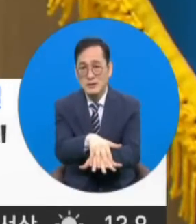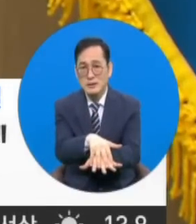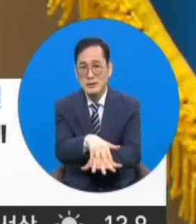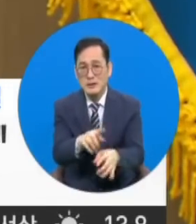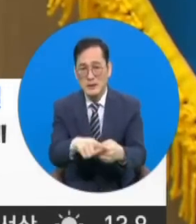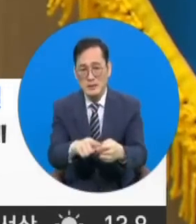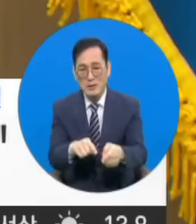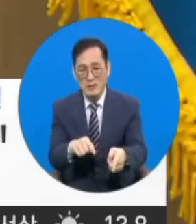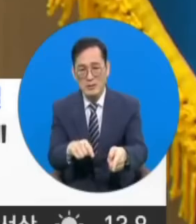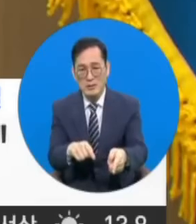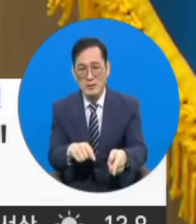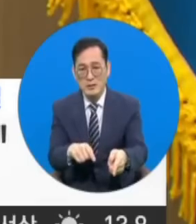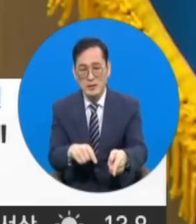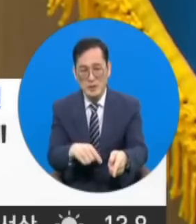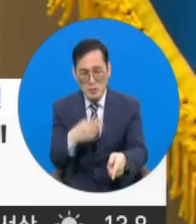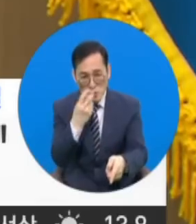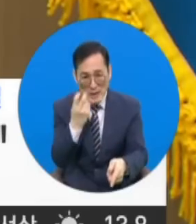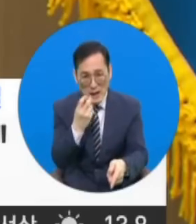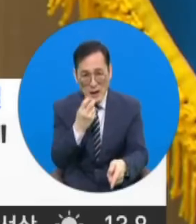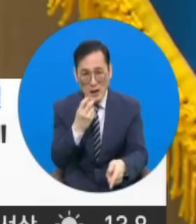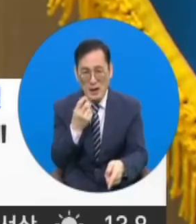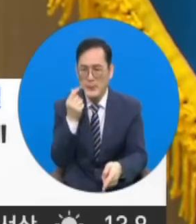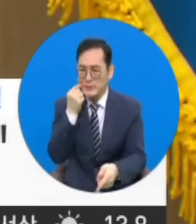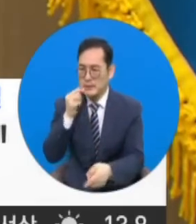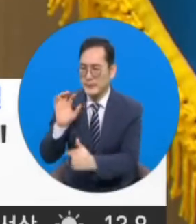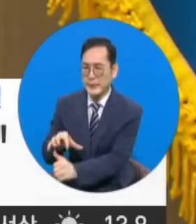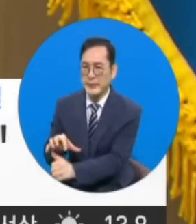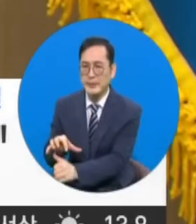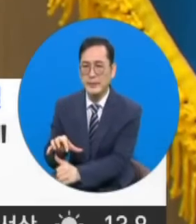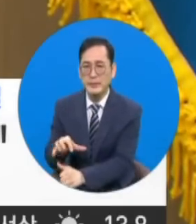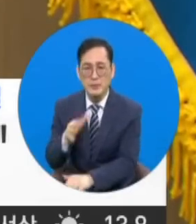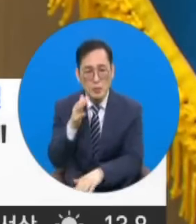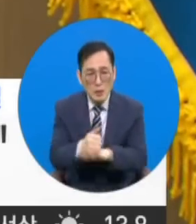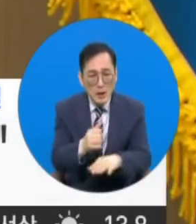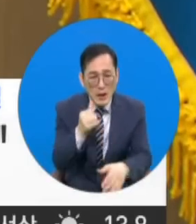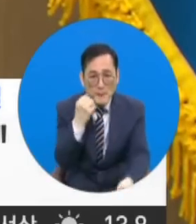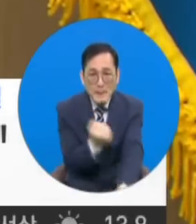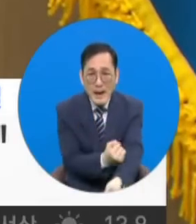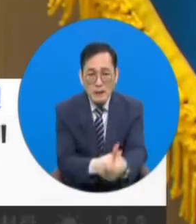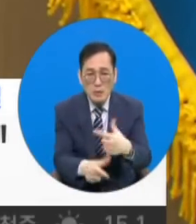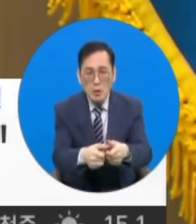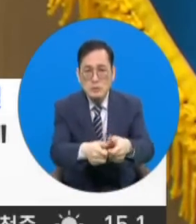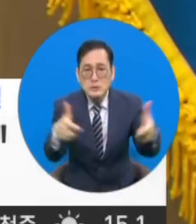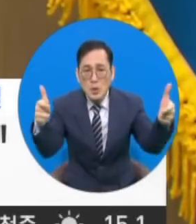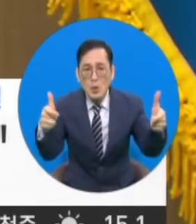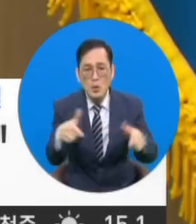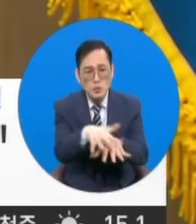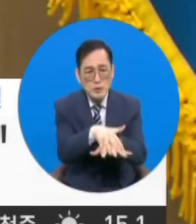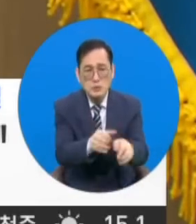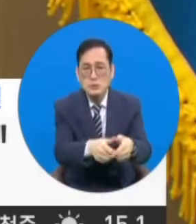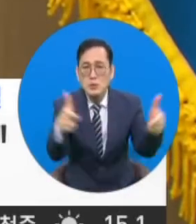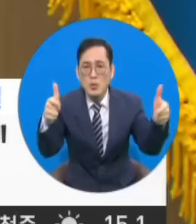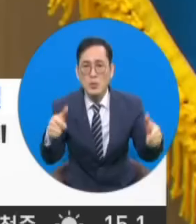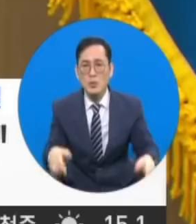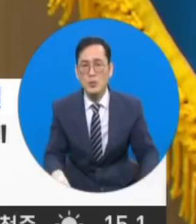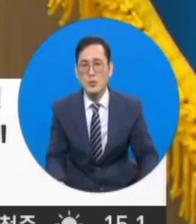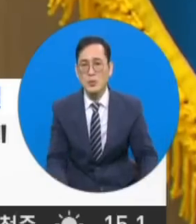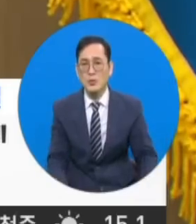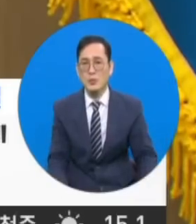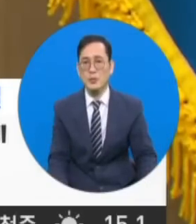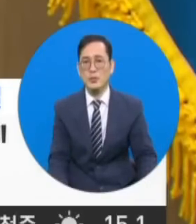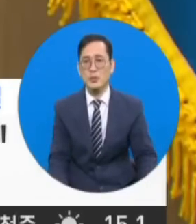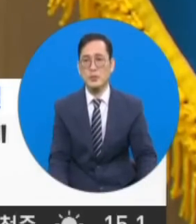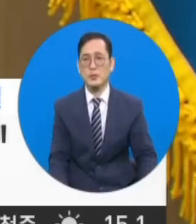위축된 결과가 어떠하였는지 국민 여러분께서 모두 목격하셨습니다 우리